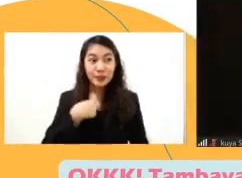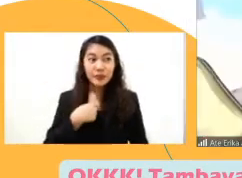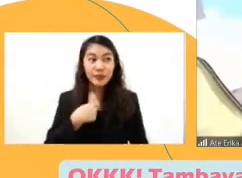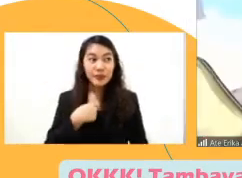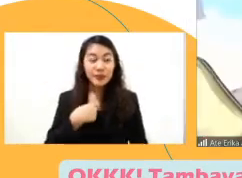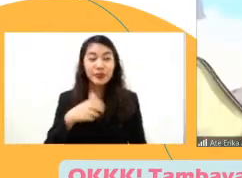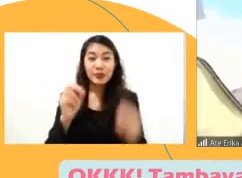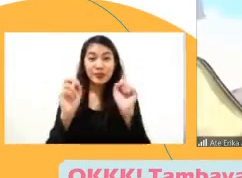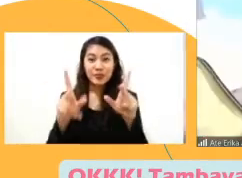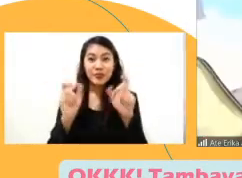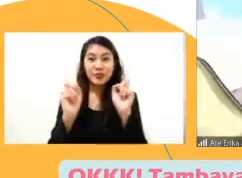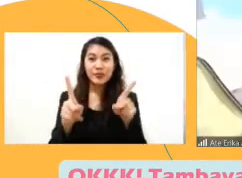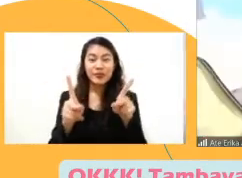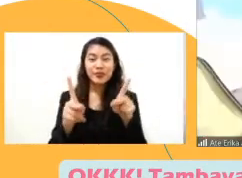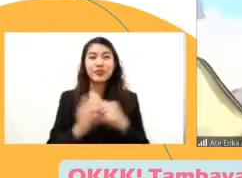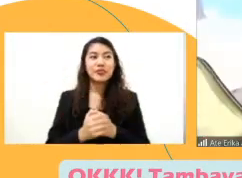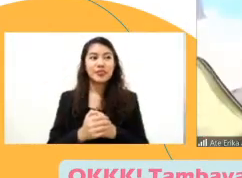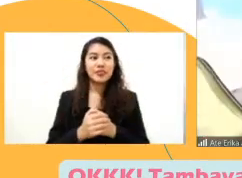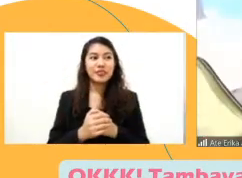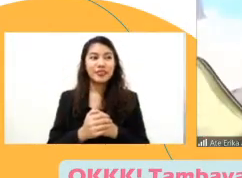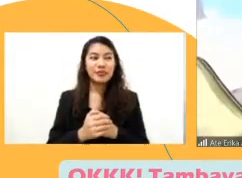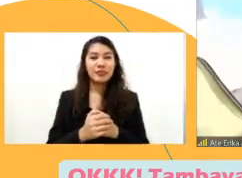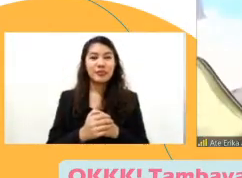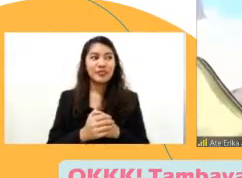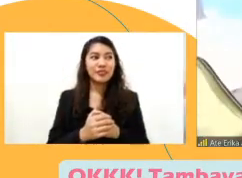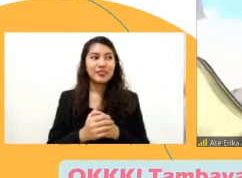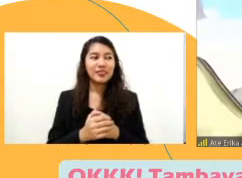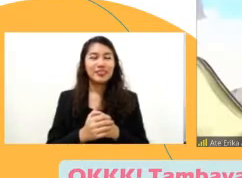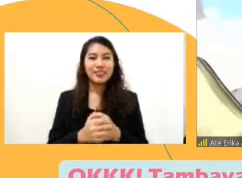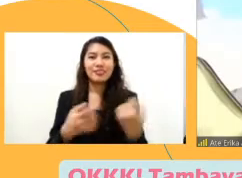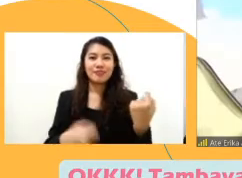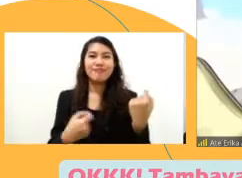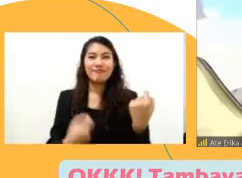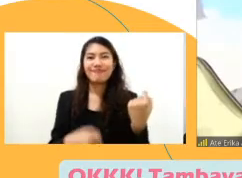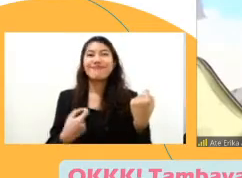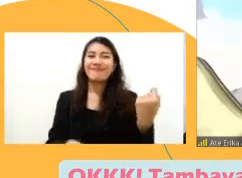Okay? Narinig tayo. 1, 2, 3, go!